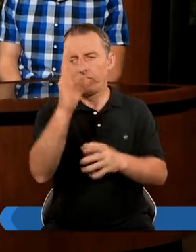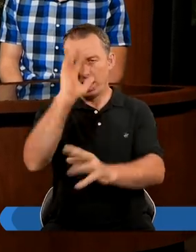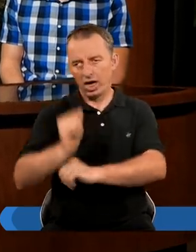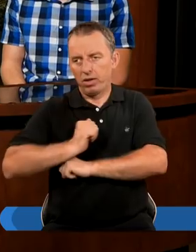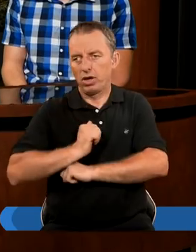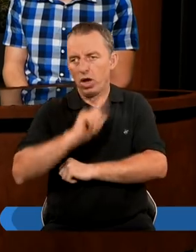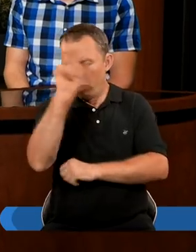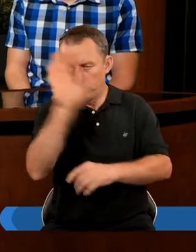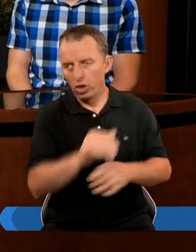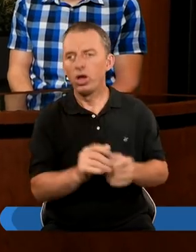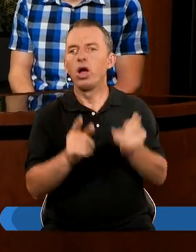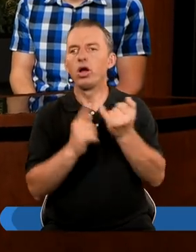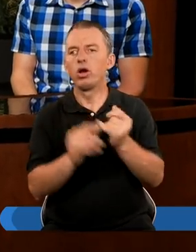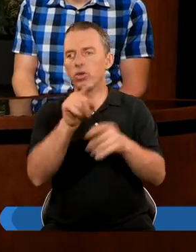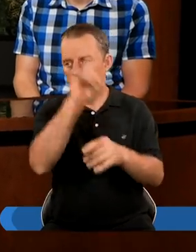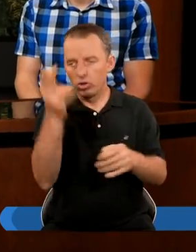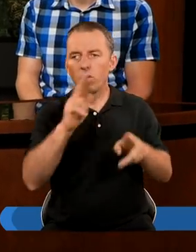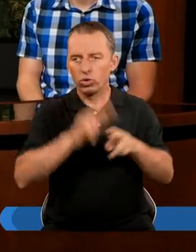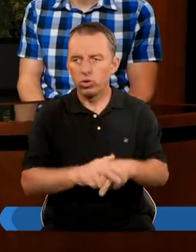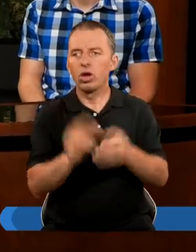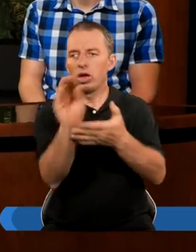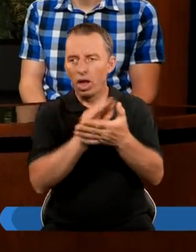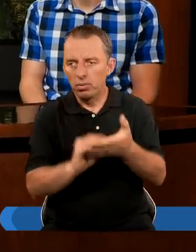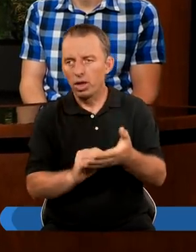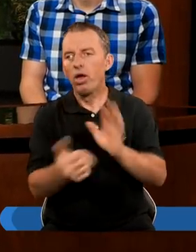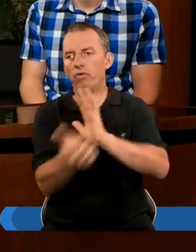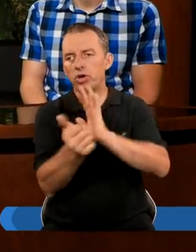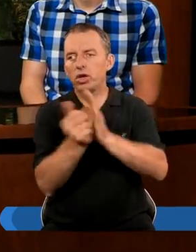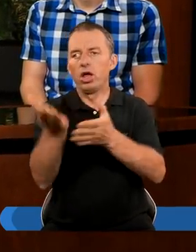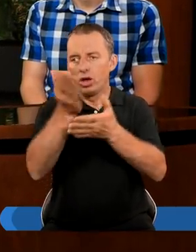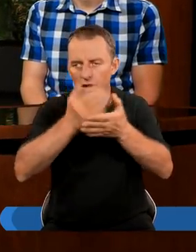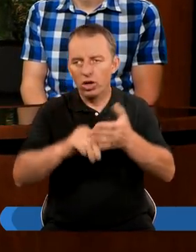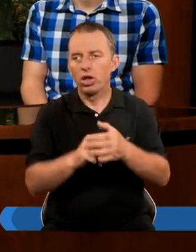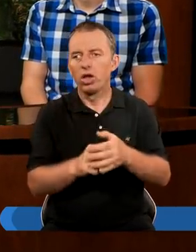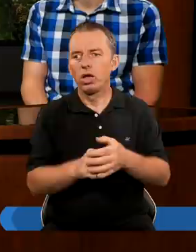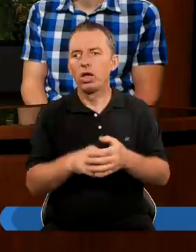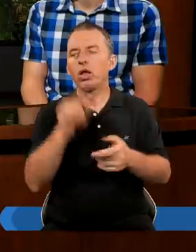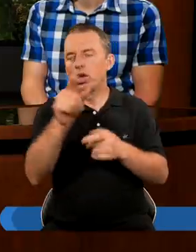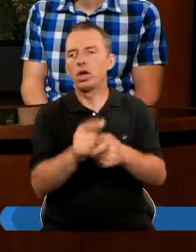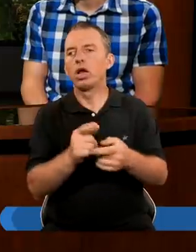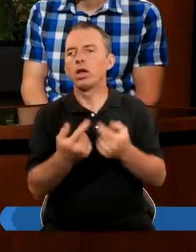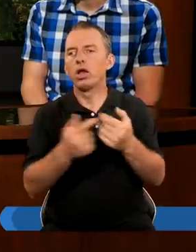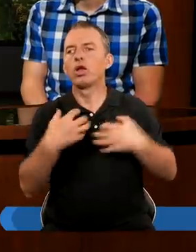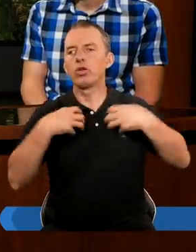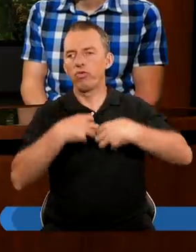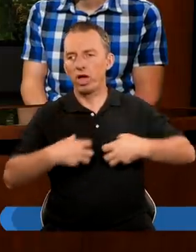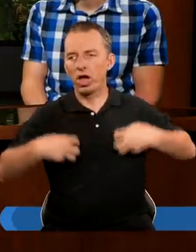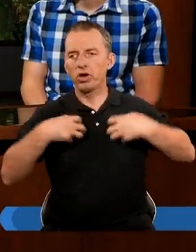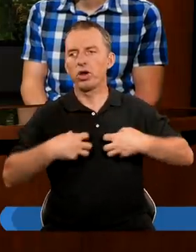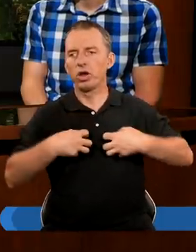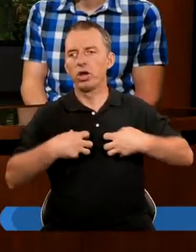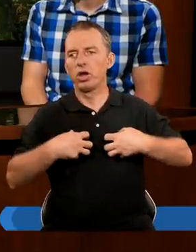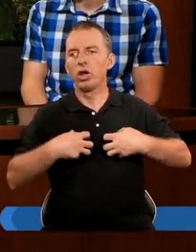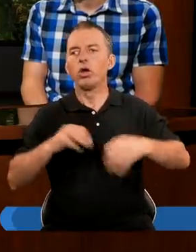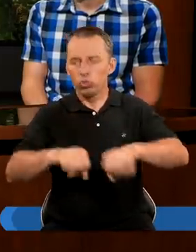udział Dwie armie Lud Boży I ten lud, o którym jest napisane W XVI rozdziale Że mieli z nami zwierzęcia Czyli